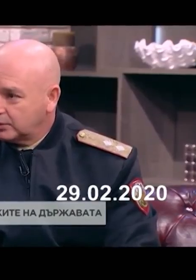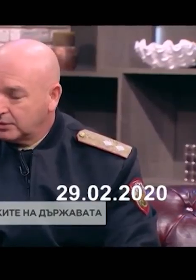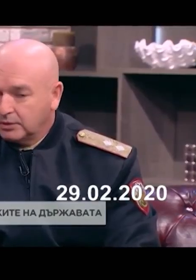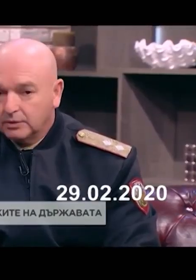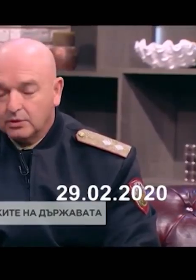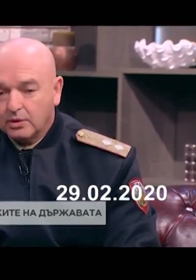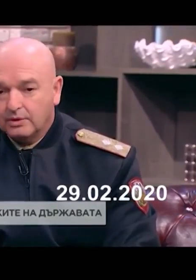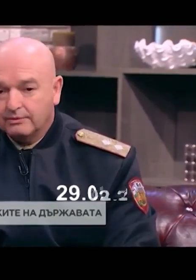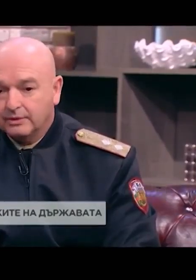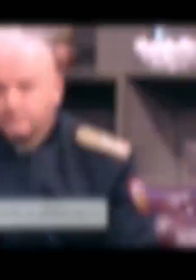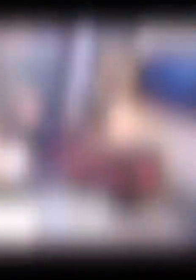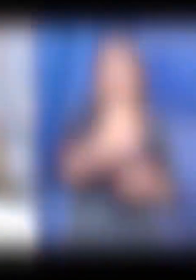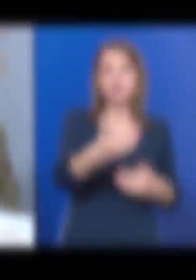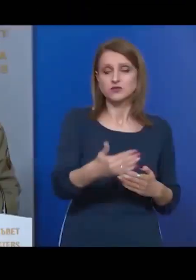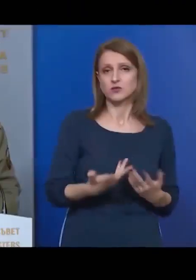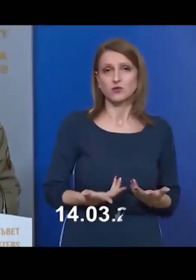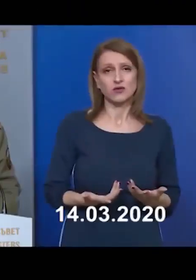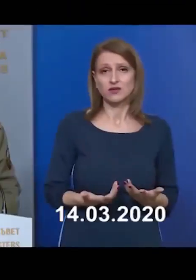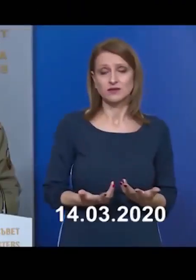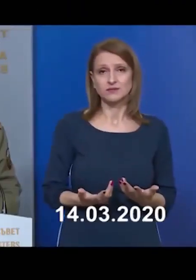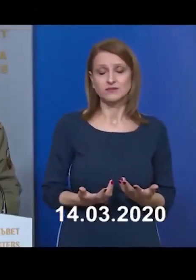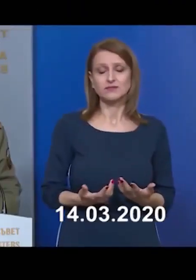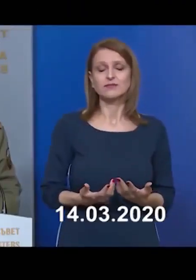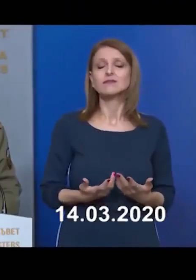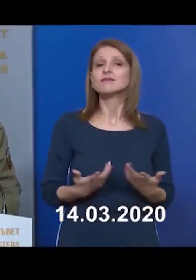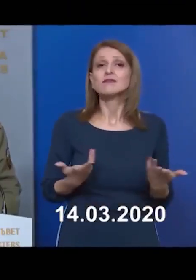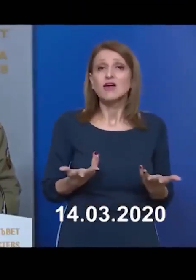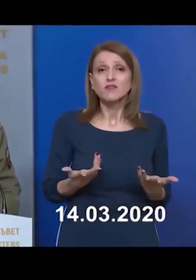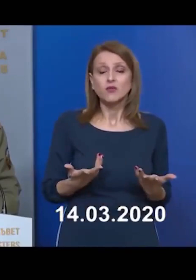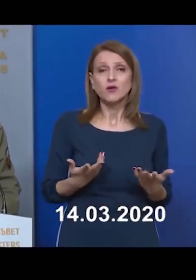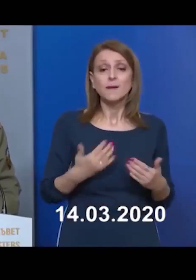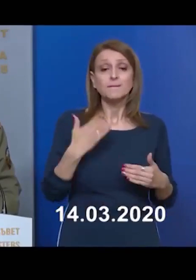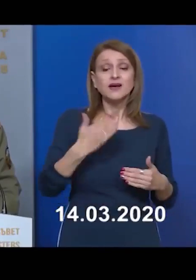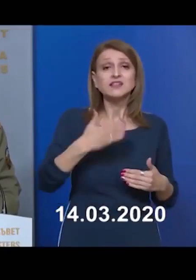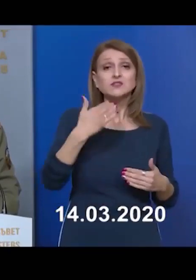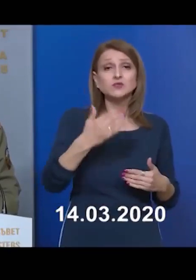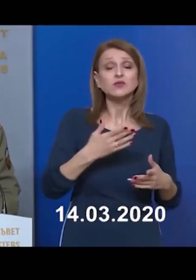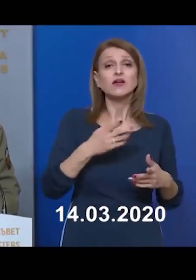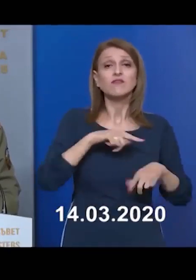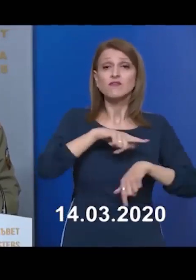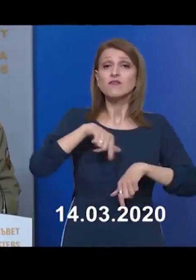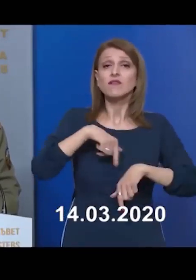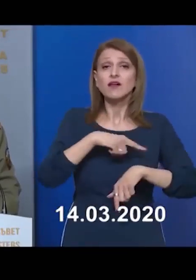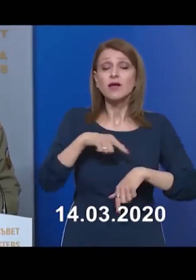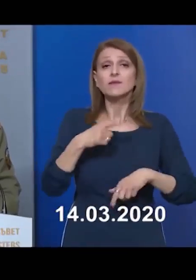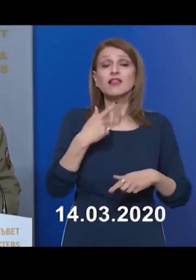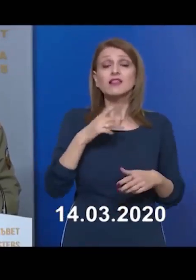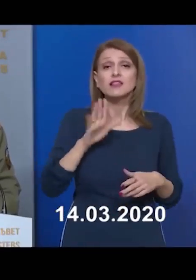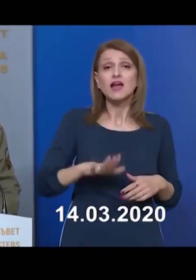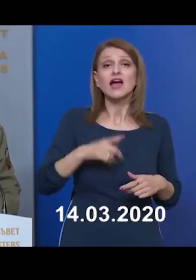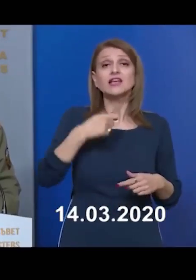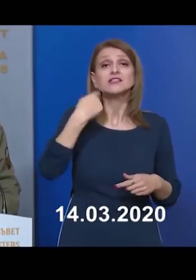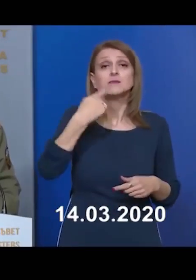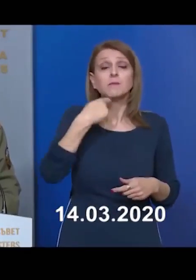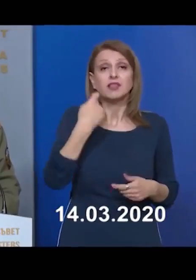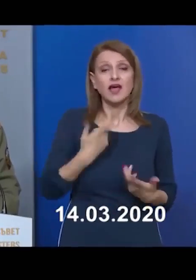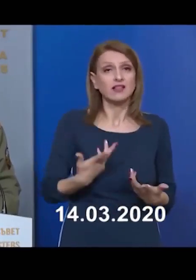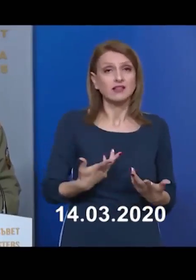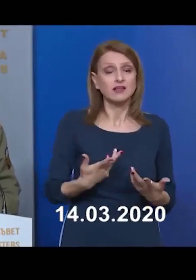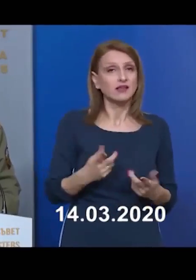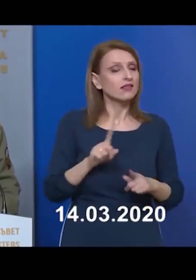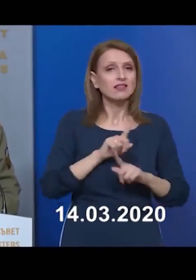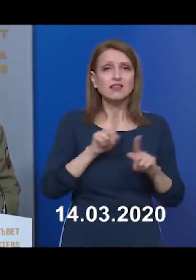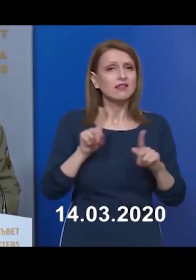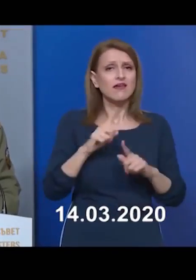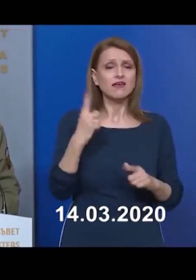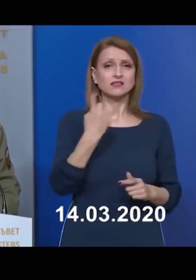идва, отколкото коронавирус. Предстоят ни времена на изпитания, които не са